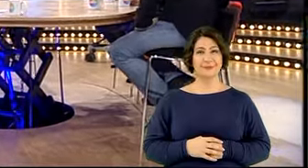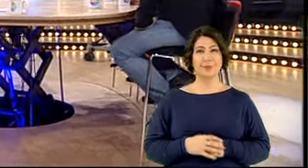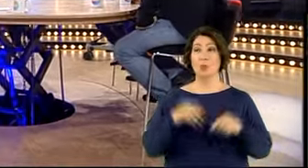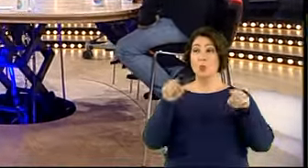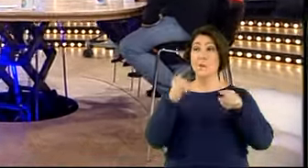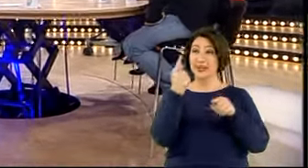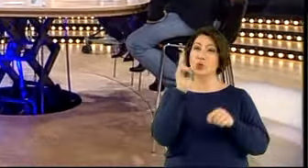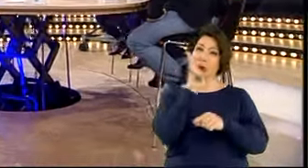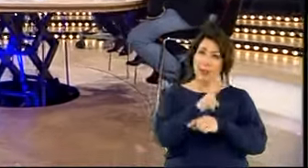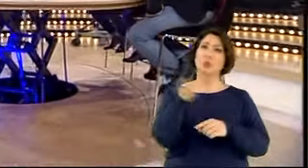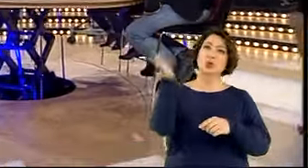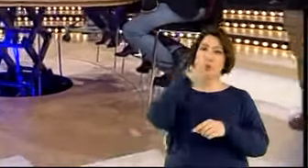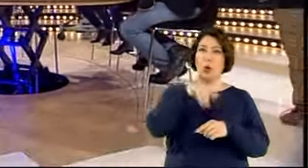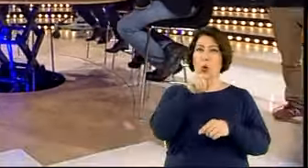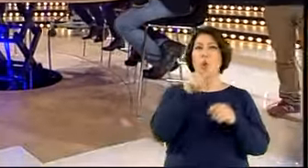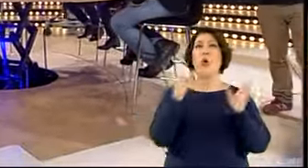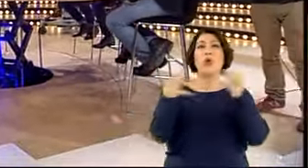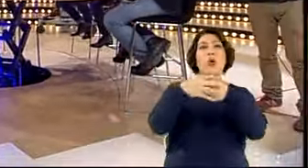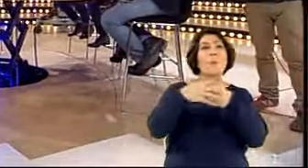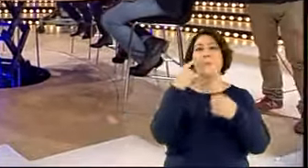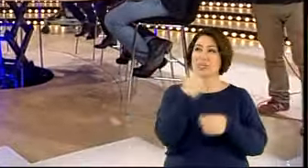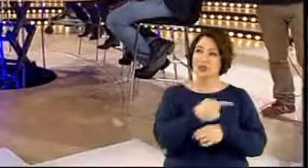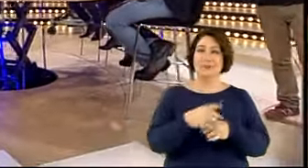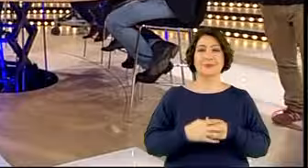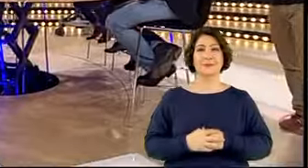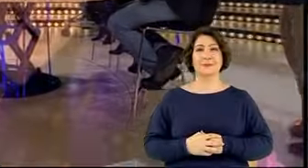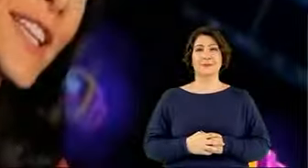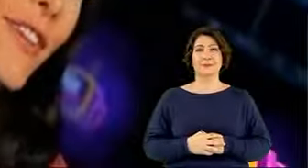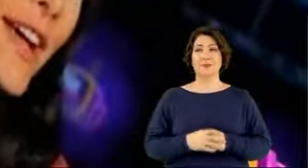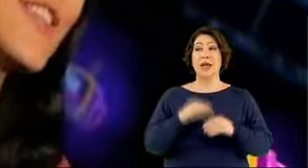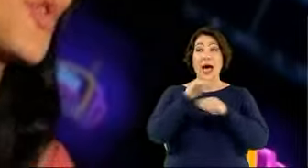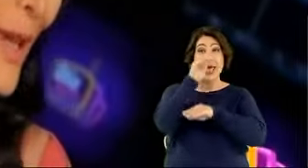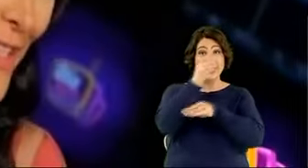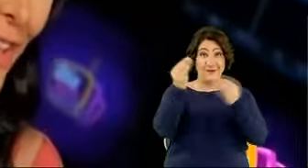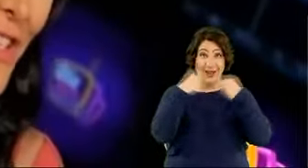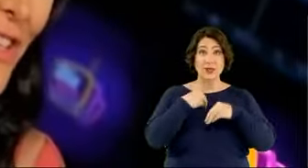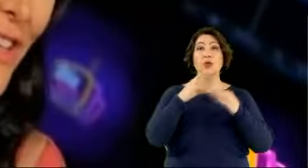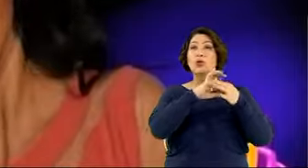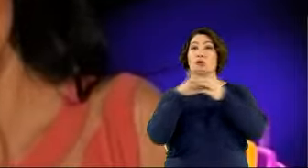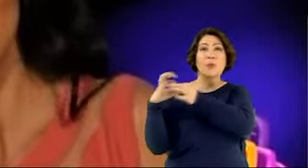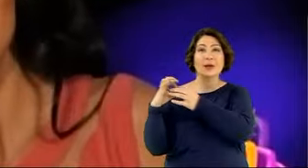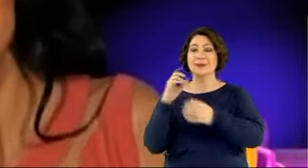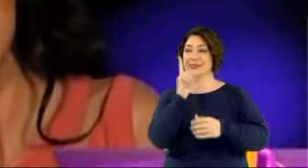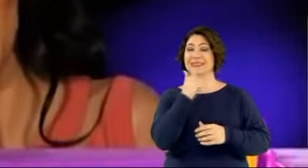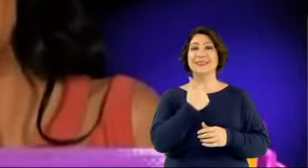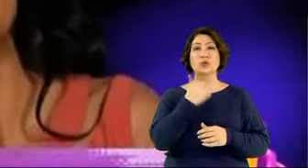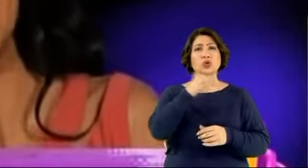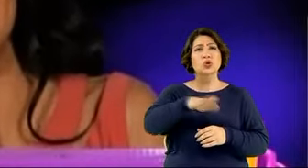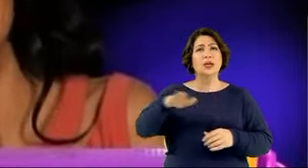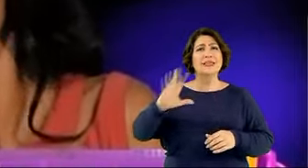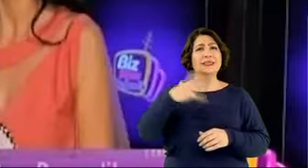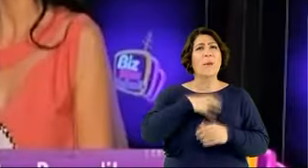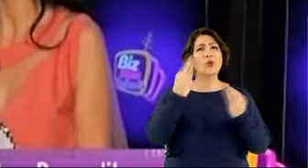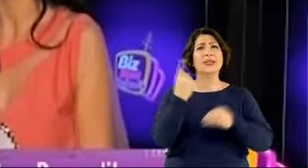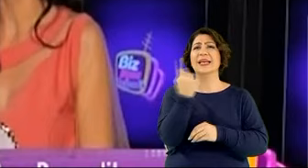Bunu biraz görelim de ondan sonra ona kolaja da bakacağım. Evet. Hayat veren dublaj sanatçıları. Çocukların sahip olduğu tek